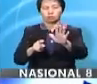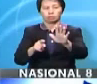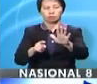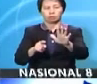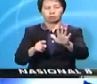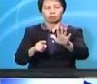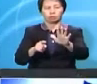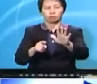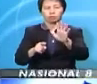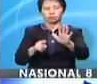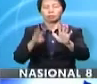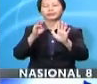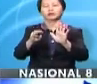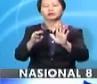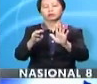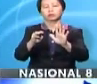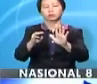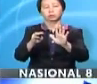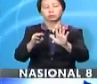5 parameter